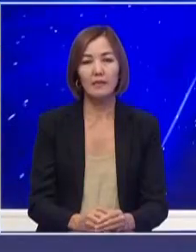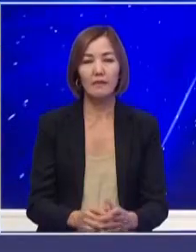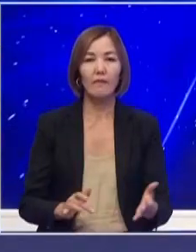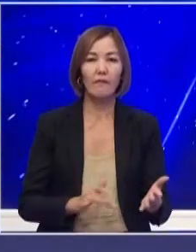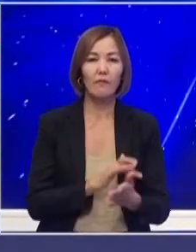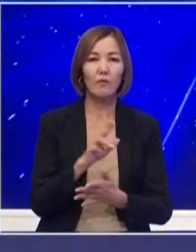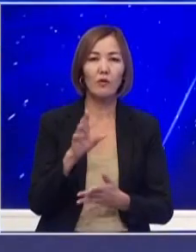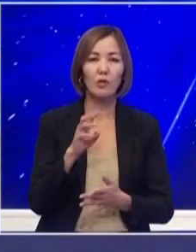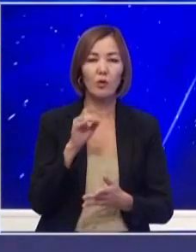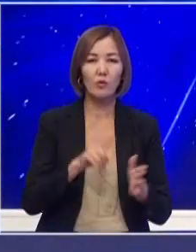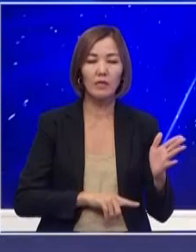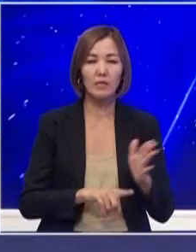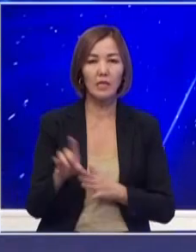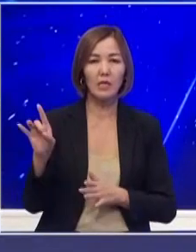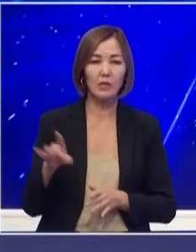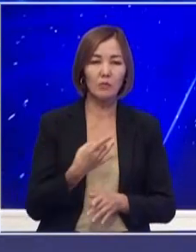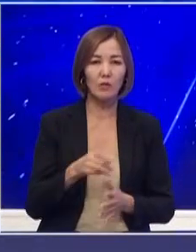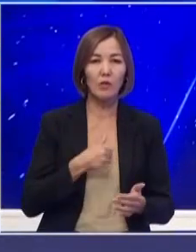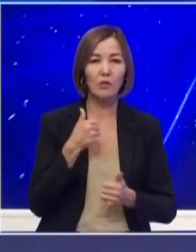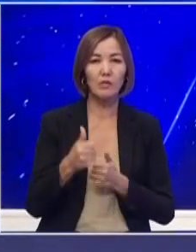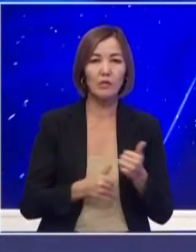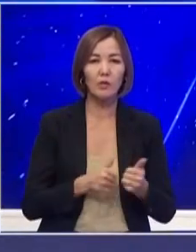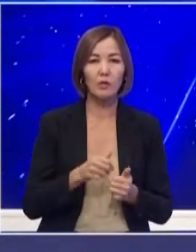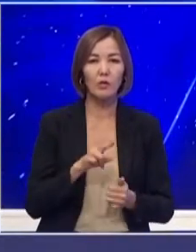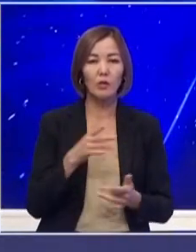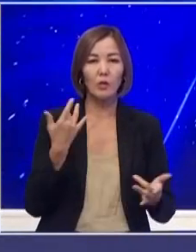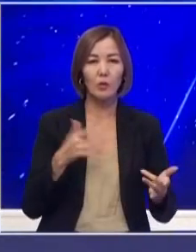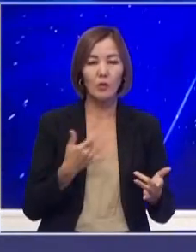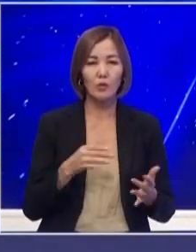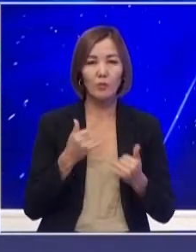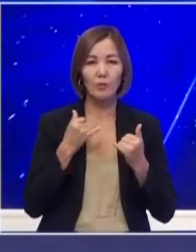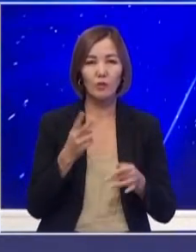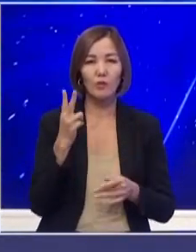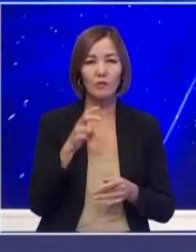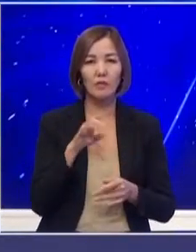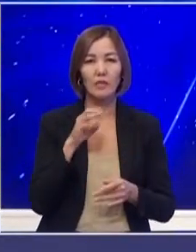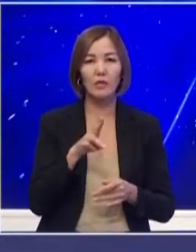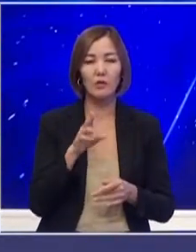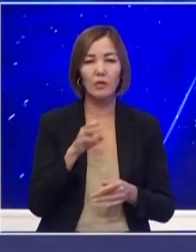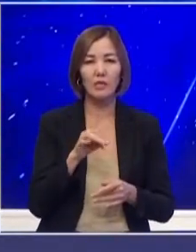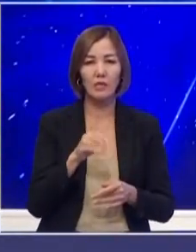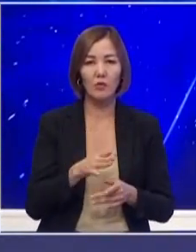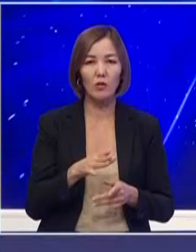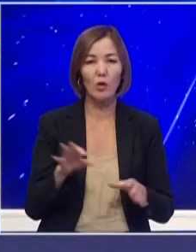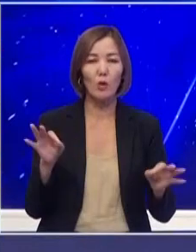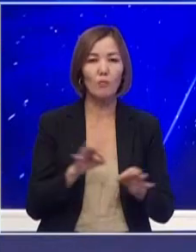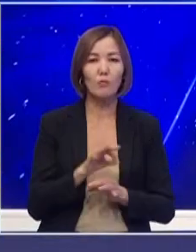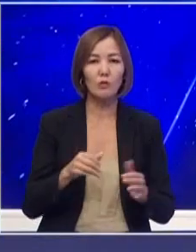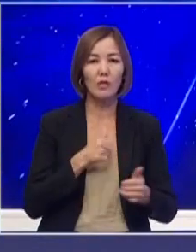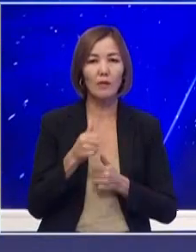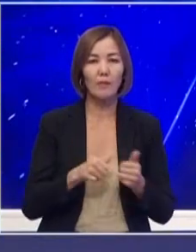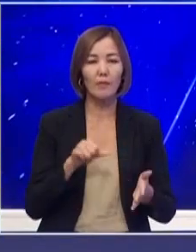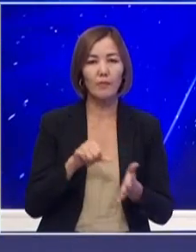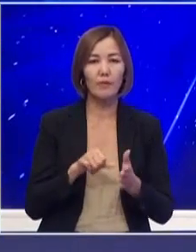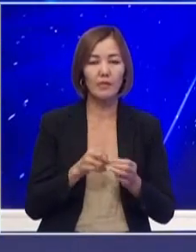В городе Кунаев стартовал республиканский конкурс среди кюйши, посвященный 200-летию Кожике Назарула. В музыкальном состязании